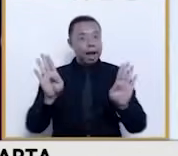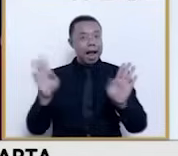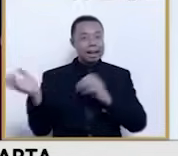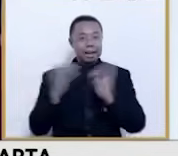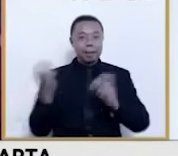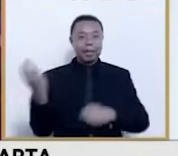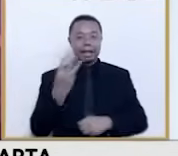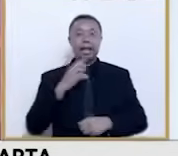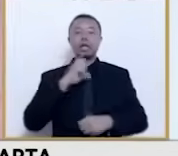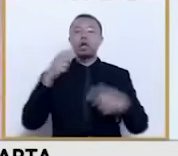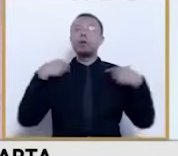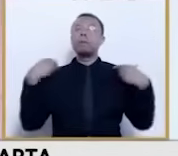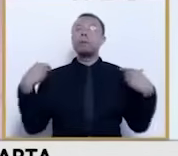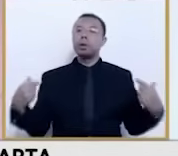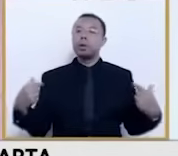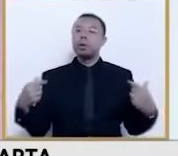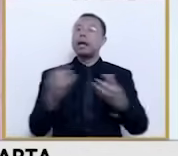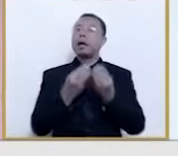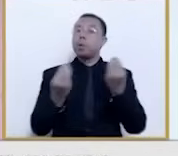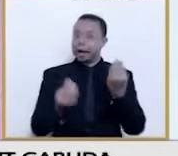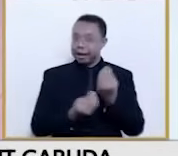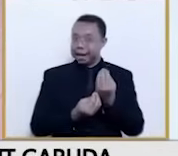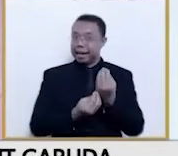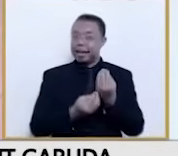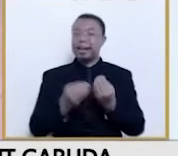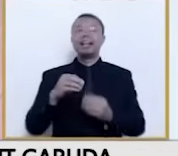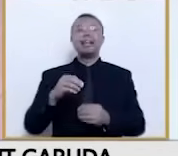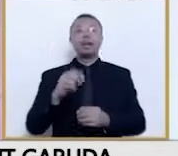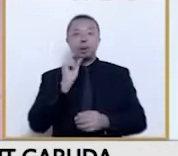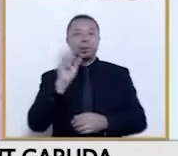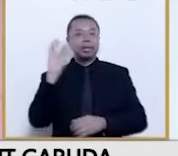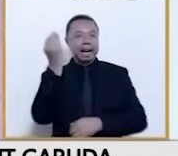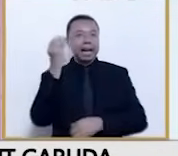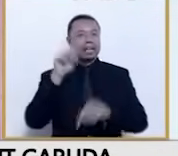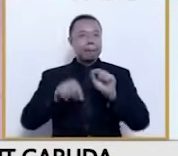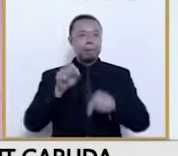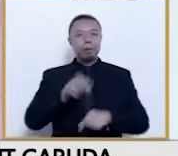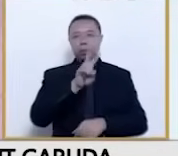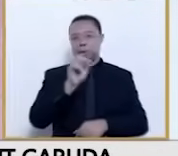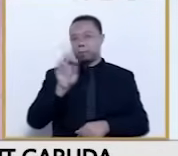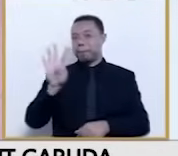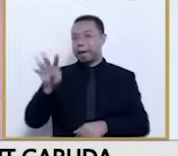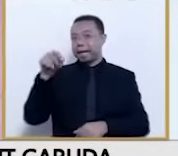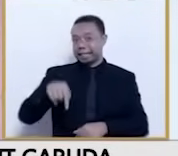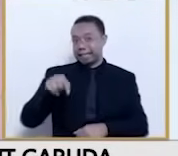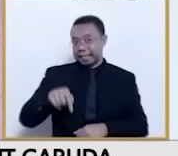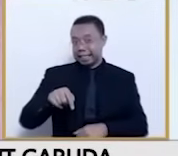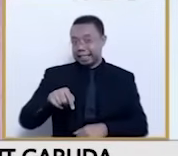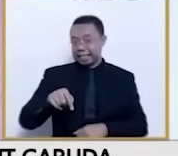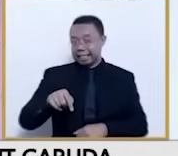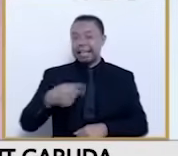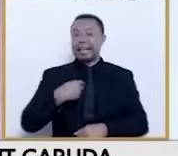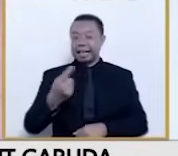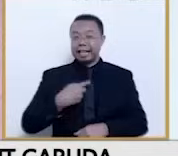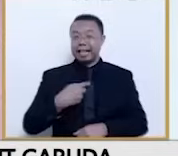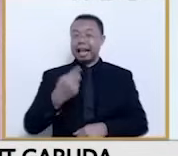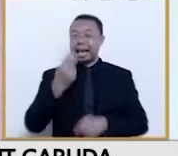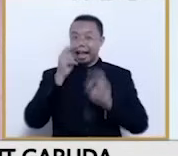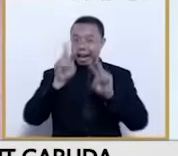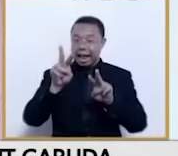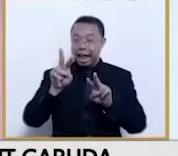debat ketiga calon gubernur dan wakil gubernur DKI Jakarta pemilihan tahun 2024. Kita